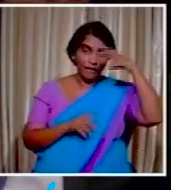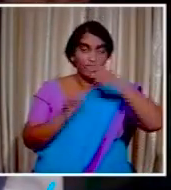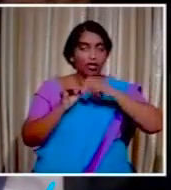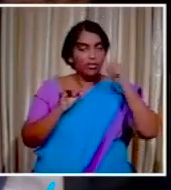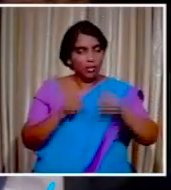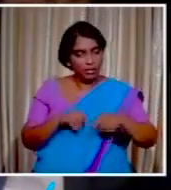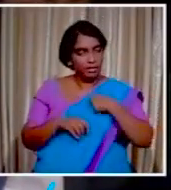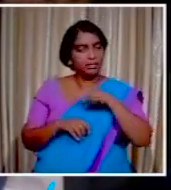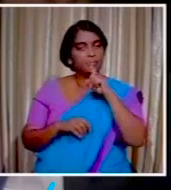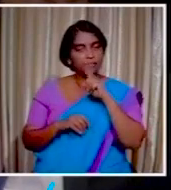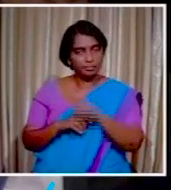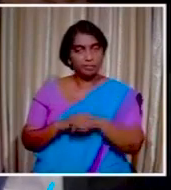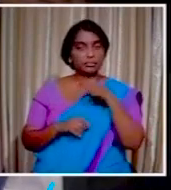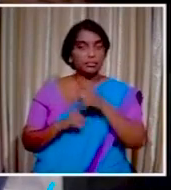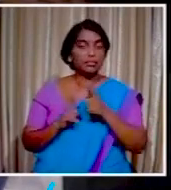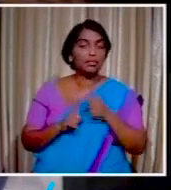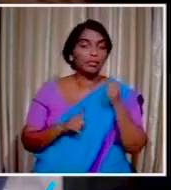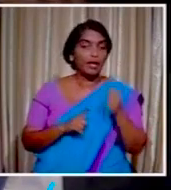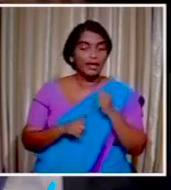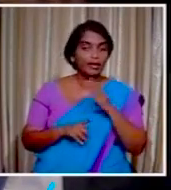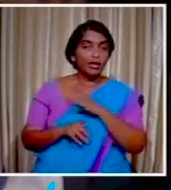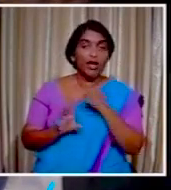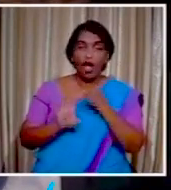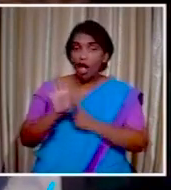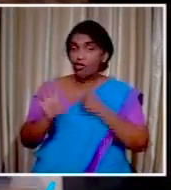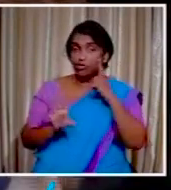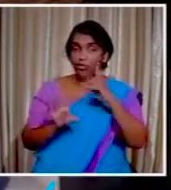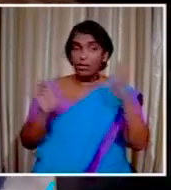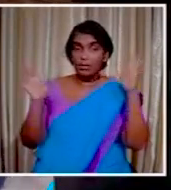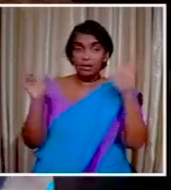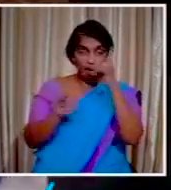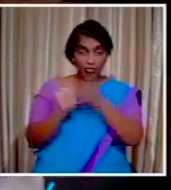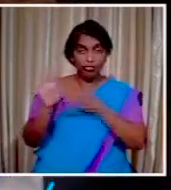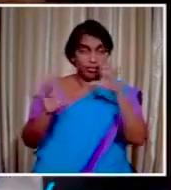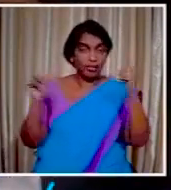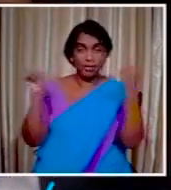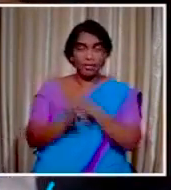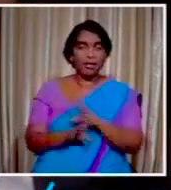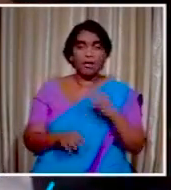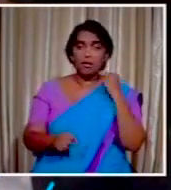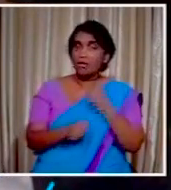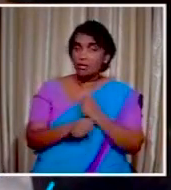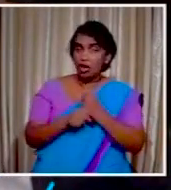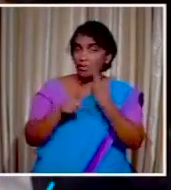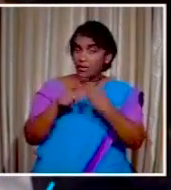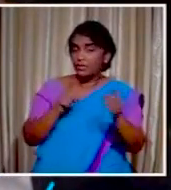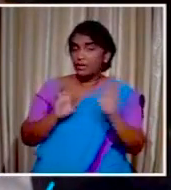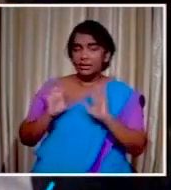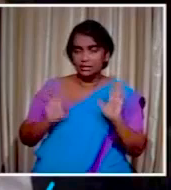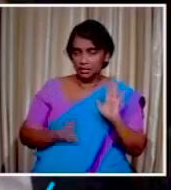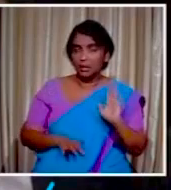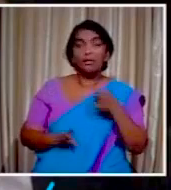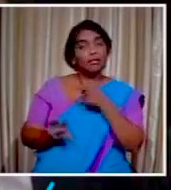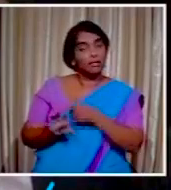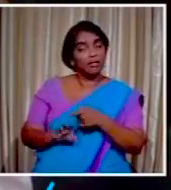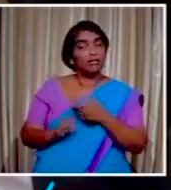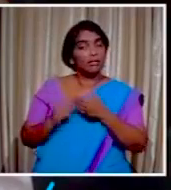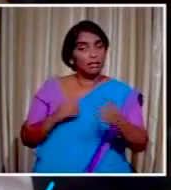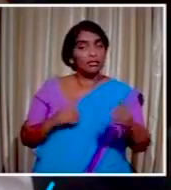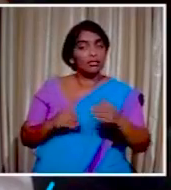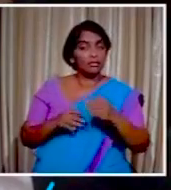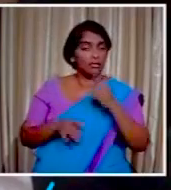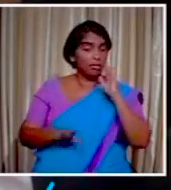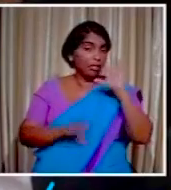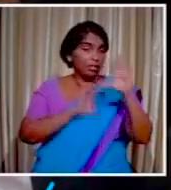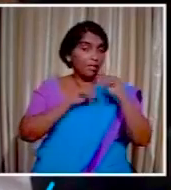විදුලි බල මණ්ඩලයේ ඉංජිනේරුවෝ ඉන්න අවුරුදු 5කට සැරයක් නෙමෙයි මේ ආණ්ඩුව පත් වෙන කාලයට පමණක් නෙමෙයි ඔවුන්ගේ තියෙන්න ඕන ජනන